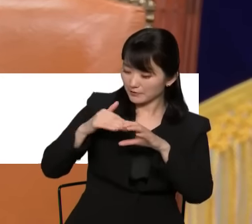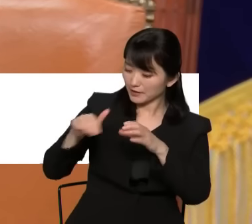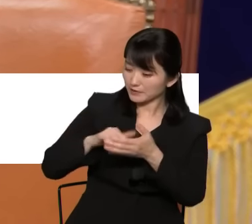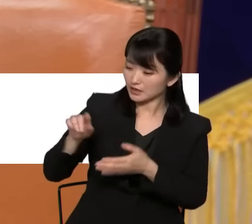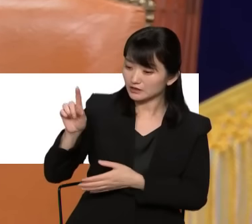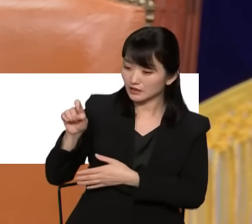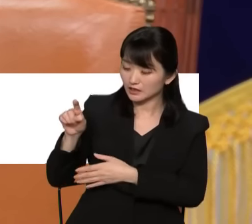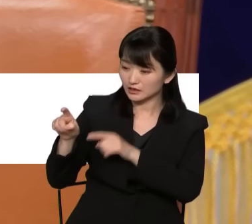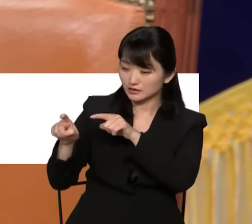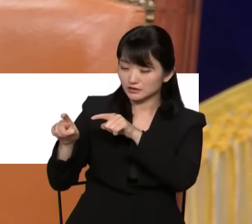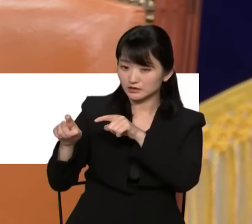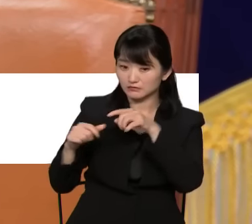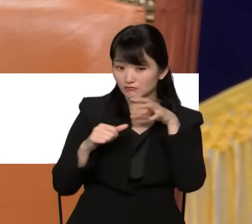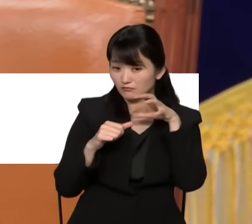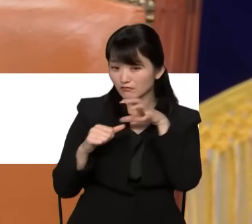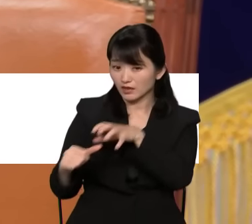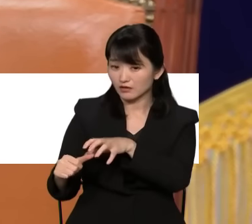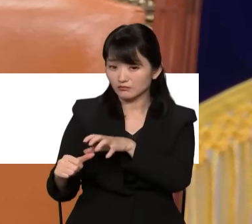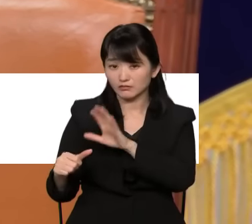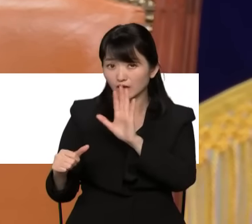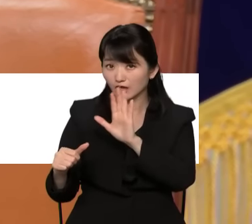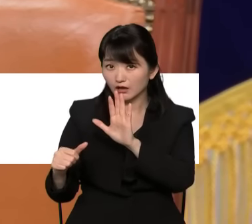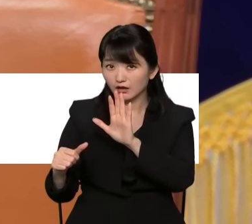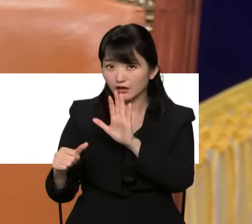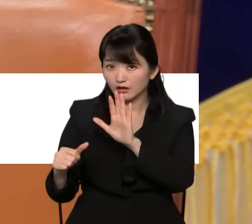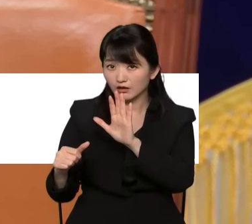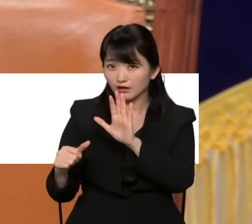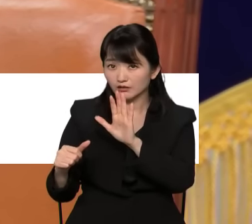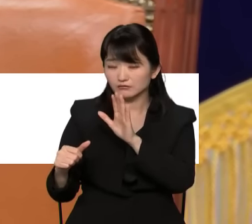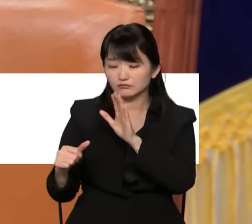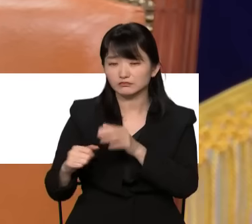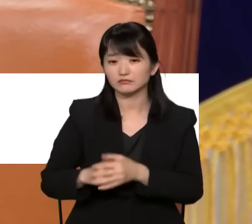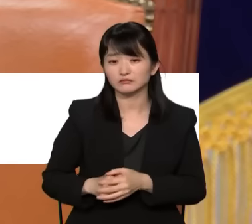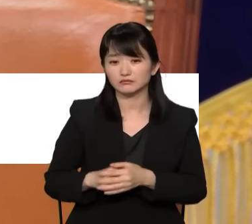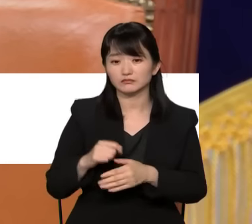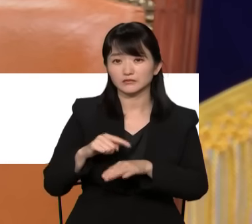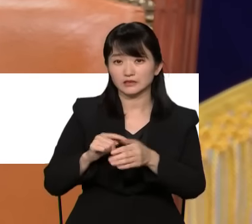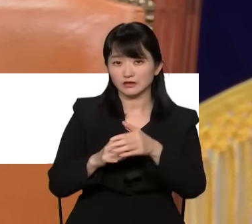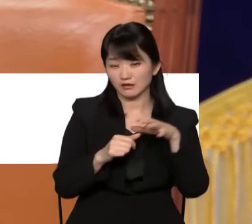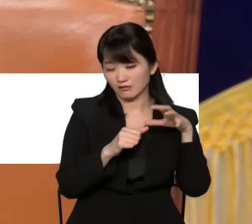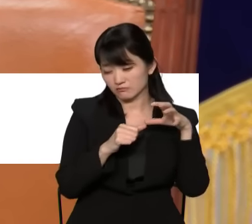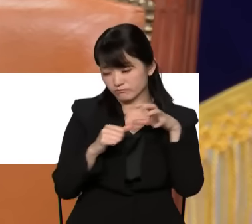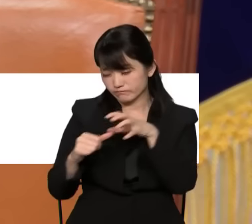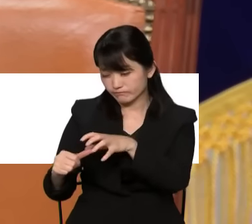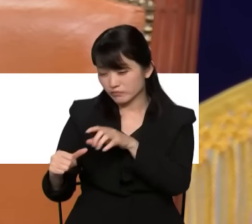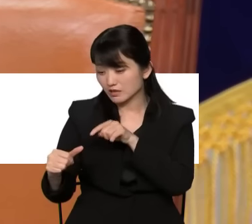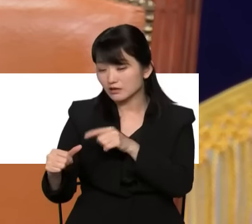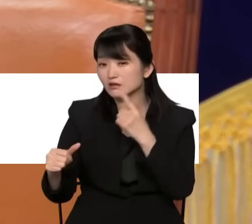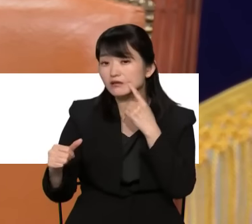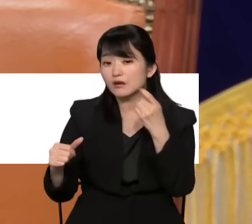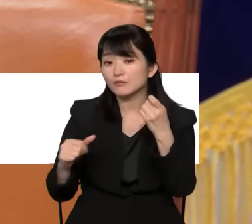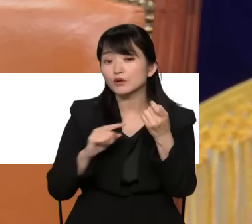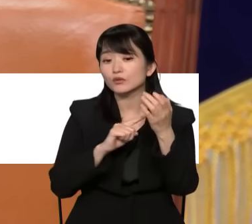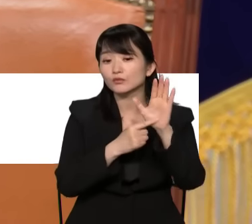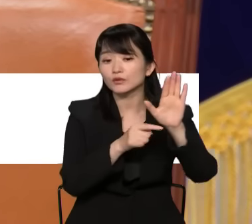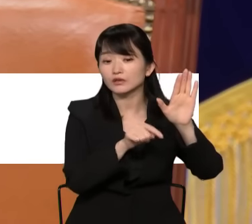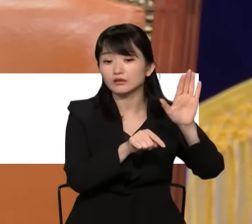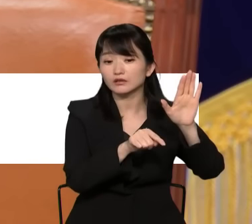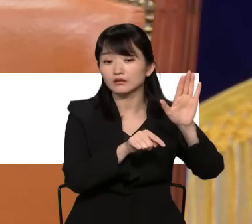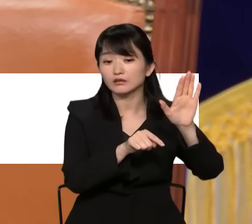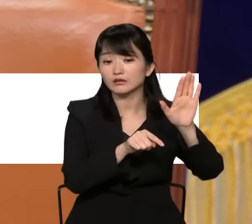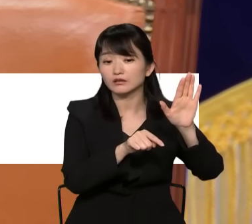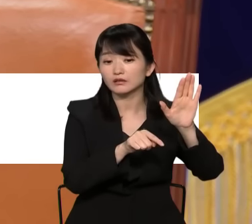이걸 심리적 압박을 안 받았다고 얘기할 수가 있을까요? 그 심리적 압박을 협박이라고 표현한 것이